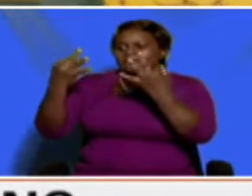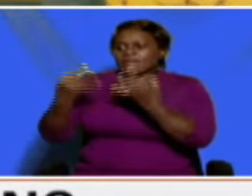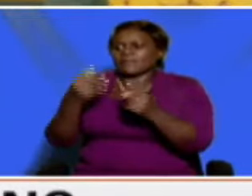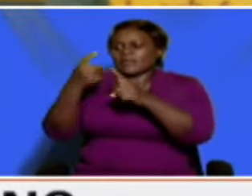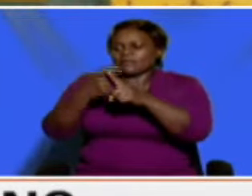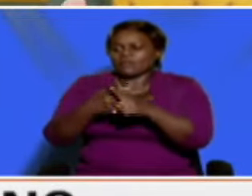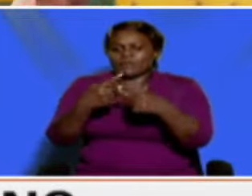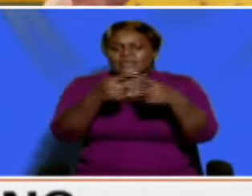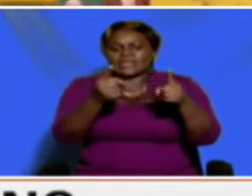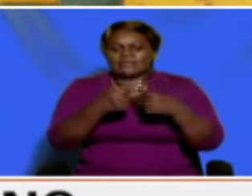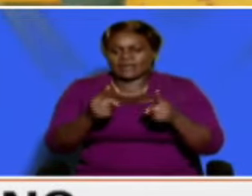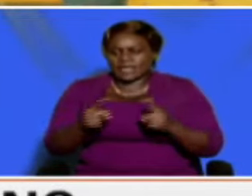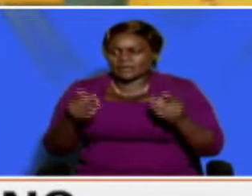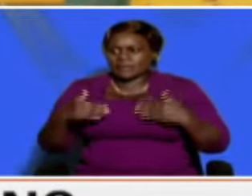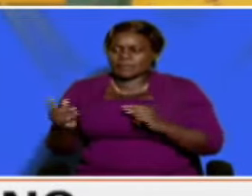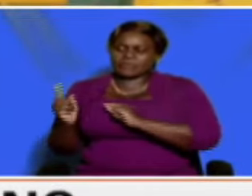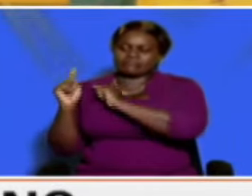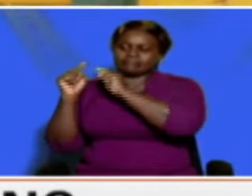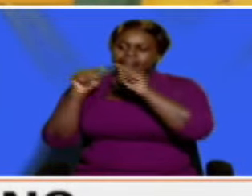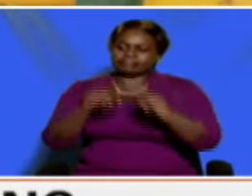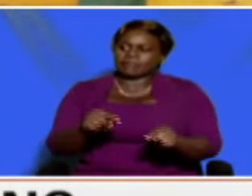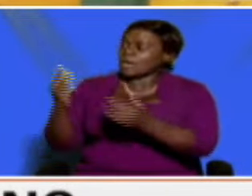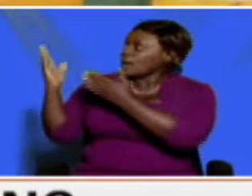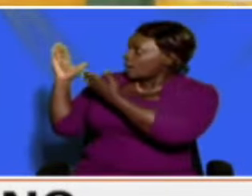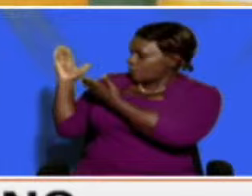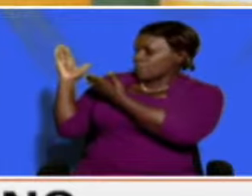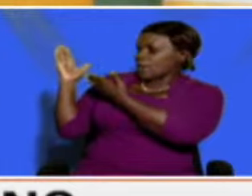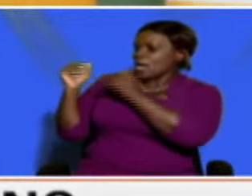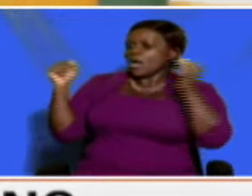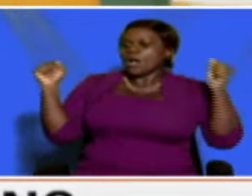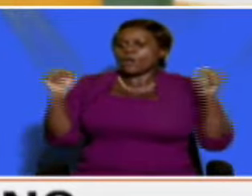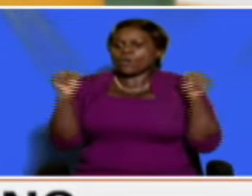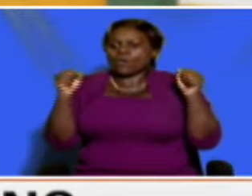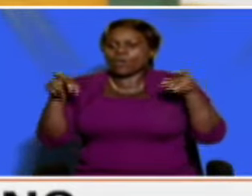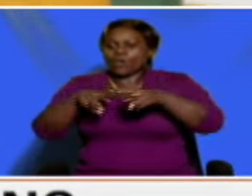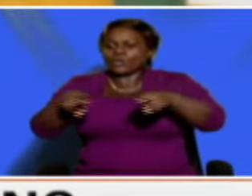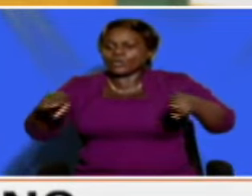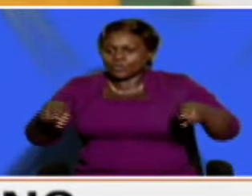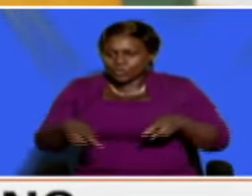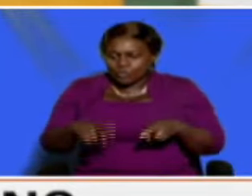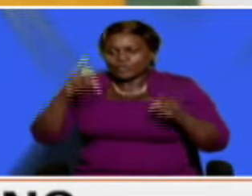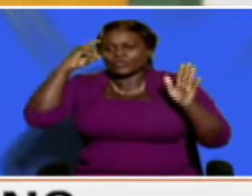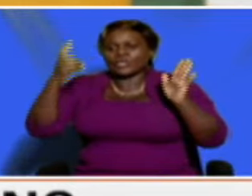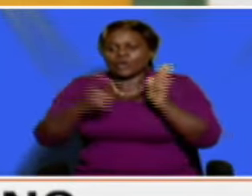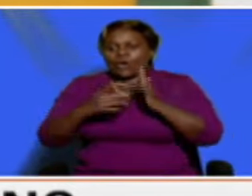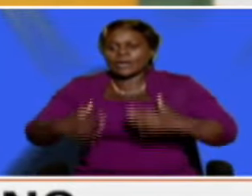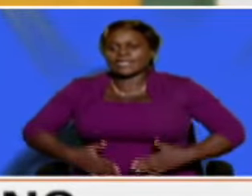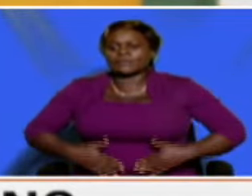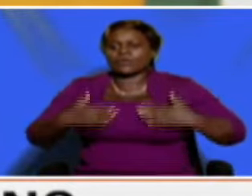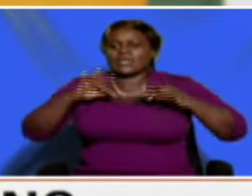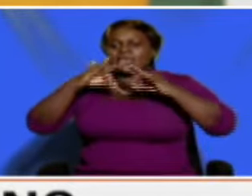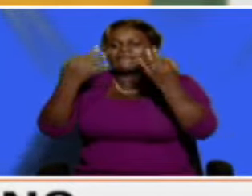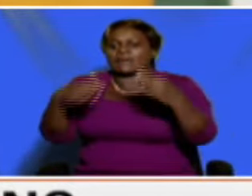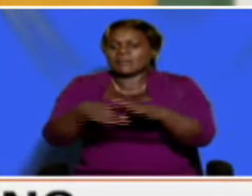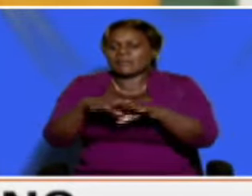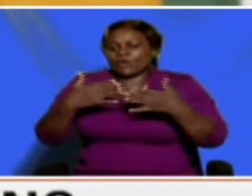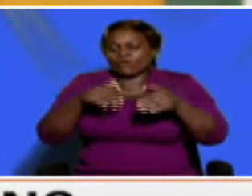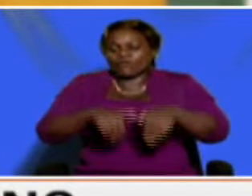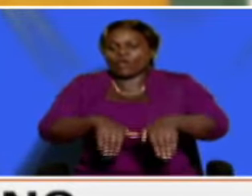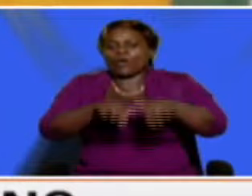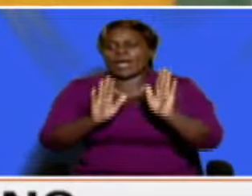kutoka tabaka mbalimbali zimefika eneo hili katika chumba cha kuhifadhi maiti cha City ili kutambua miili ya wapendwa wao au